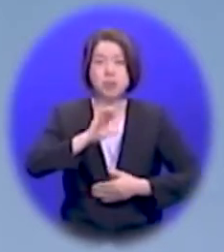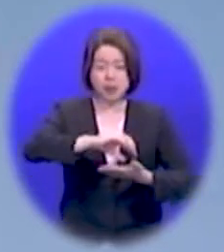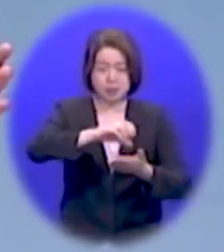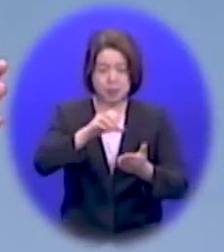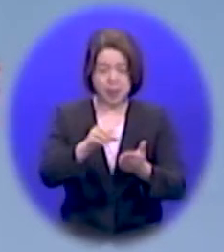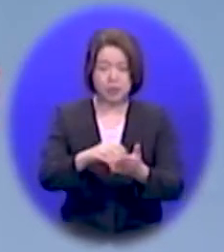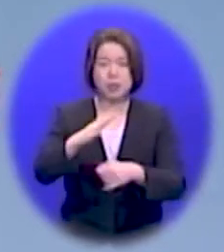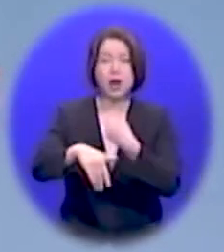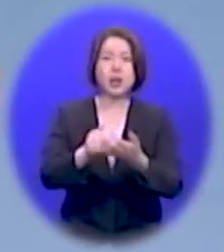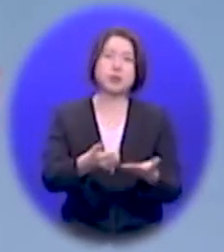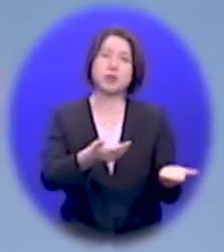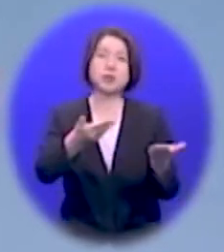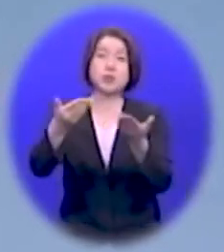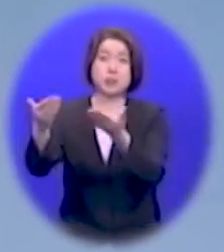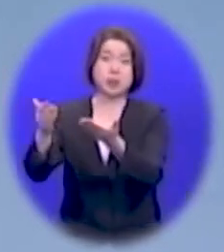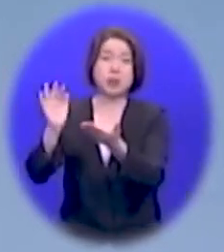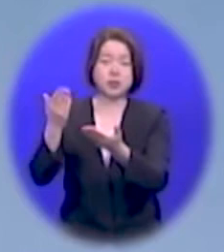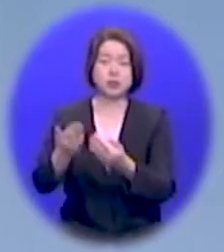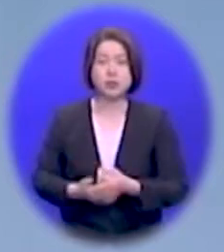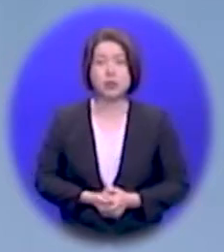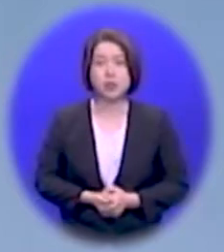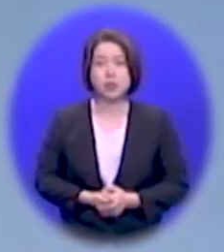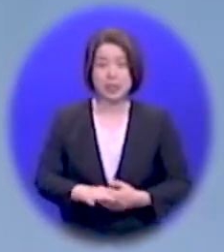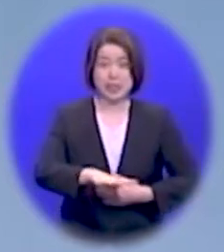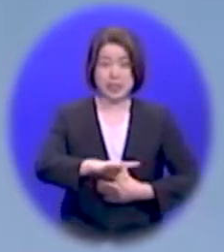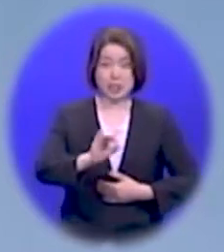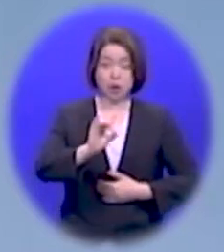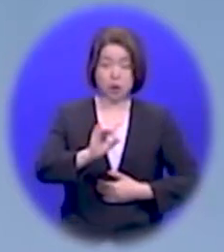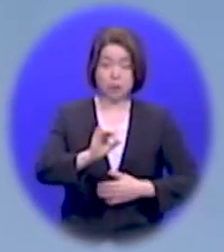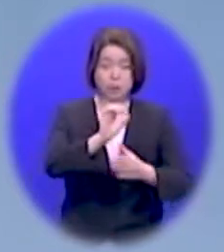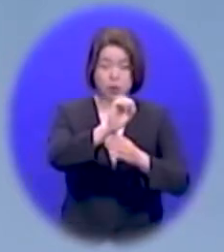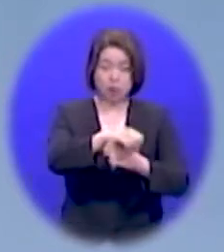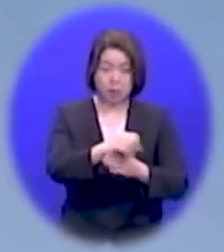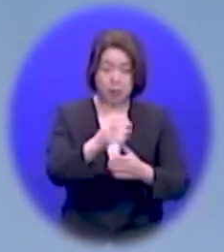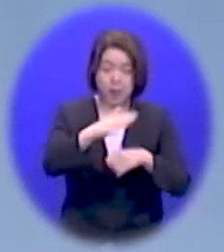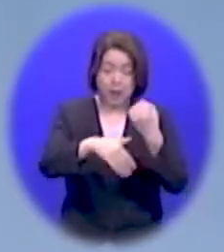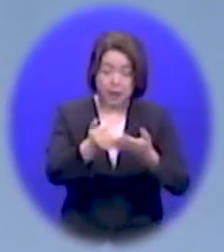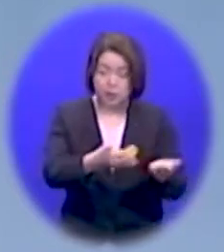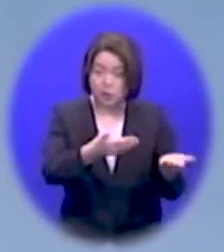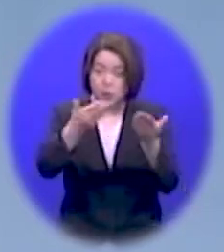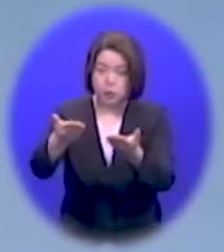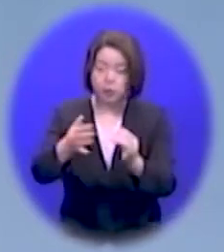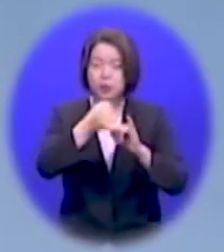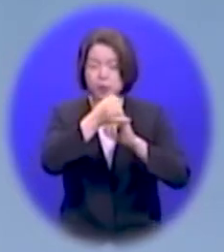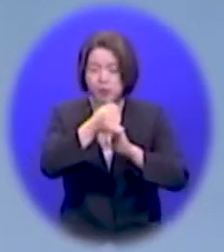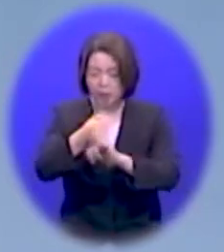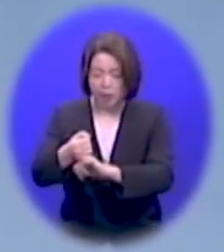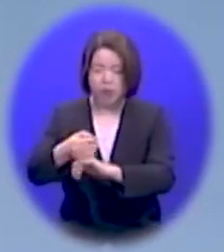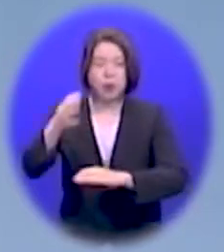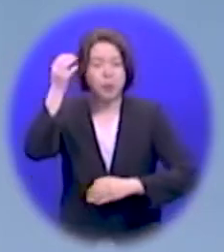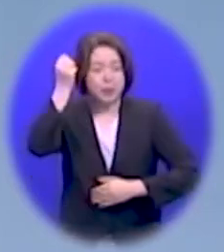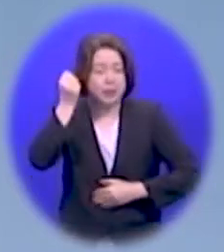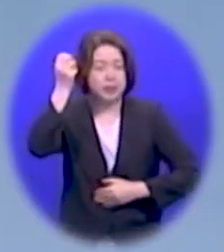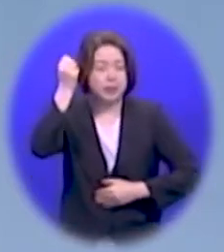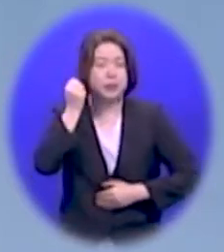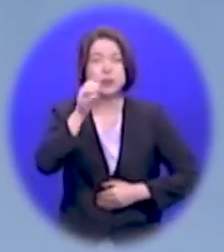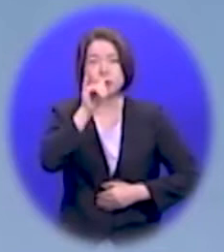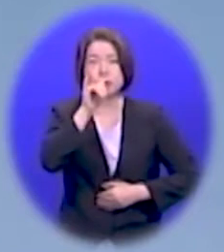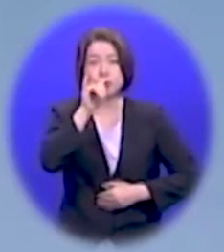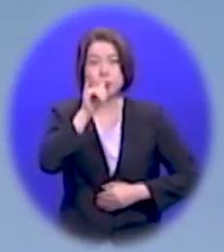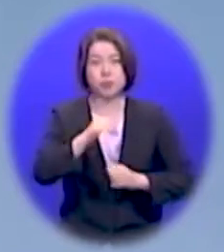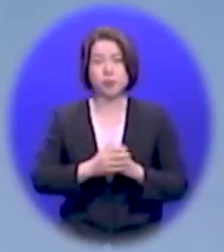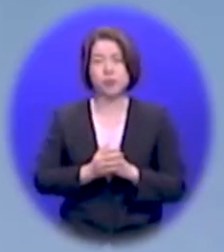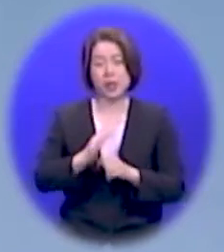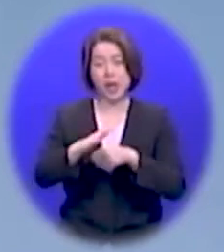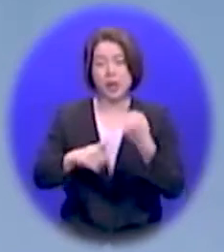하나님께 드려야 한다는 겁니다 그렇게 첫 것을 하나님께 드리면서 계속해서 기억하게 하시는 겁니다 하나님이 다